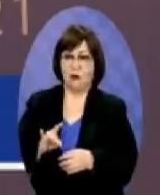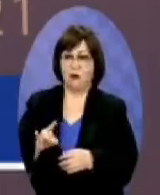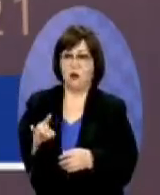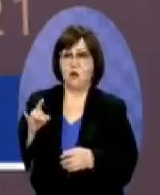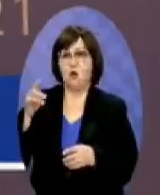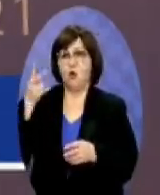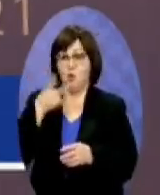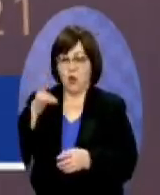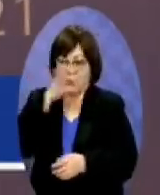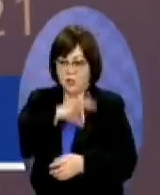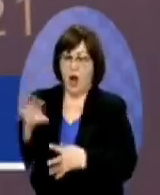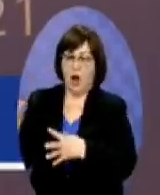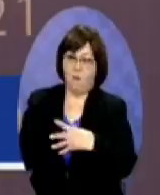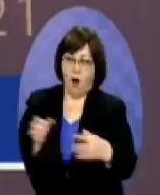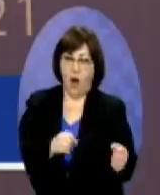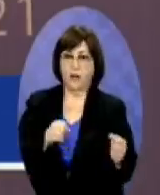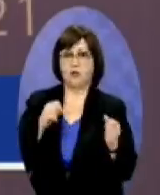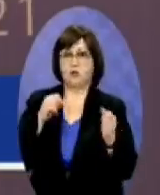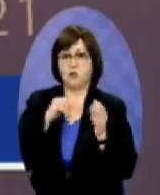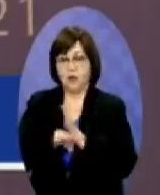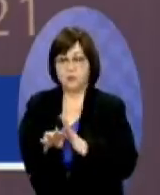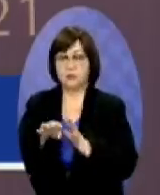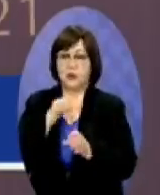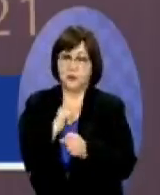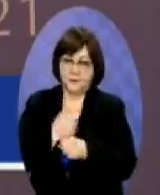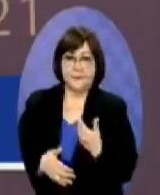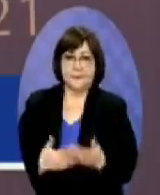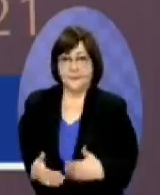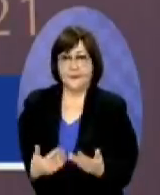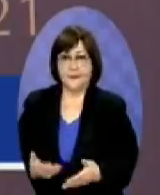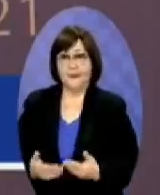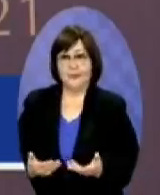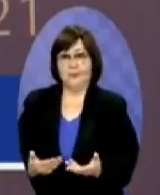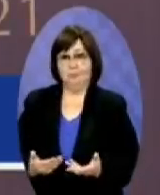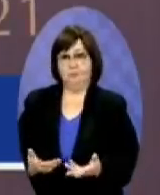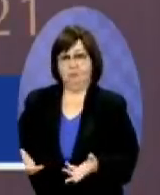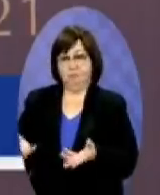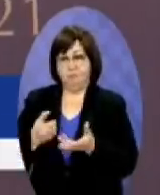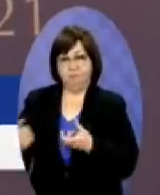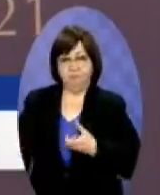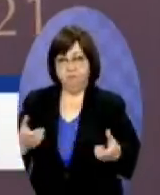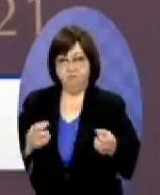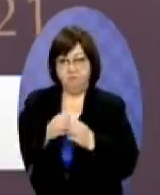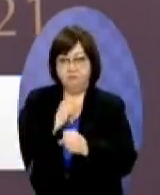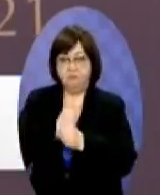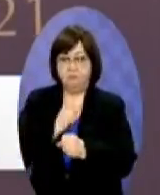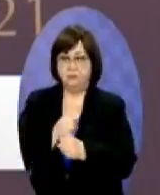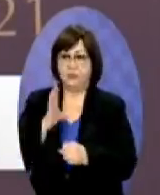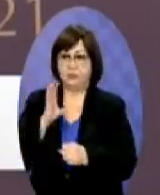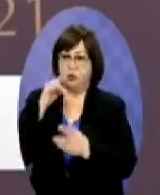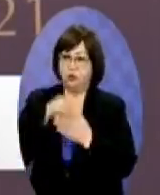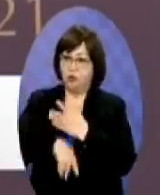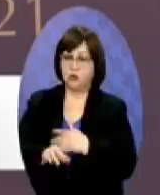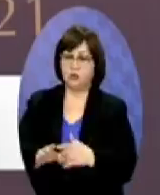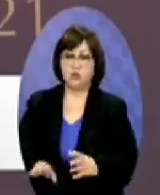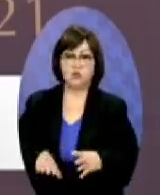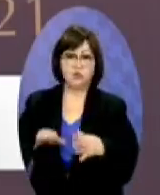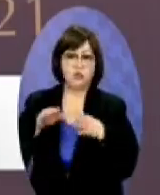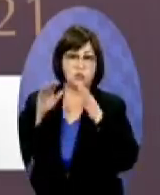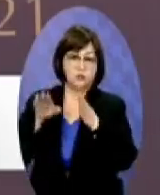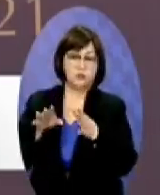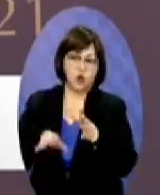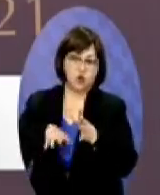аваад ингээд ажиллаж байна. За энэ салбарт бол одоо ялангуяа энэ хөгжлийн явцад энэ